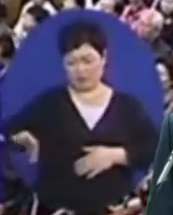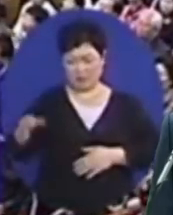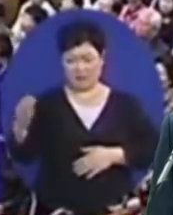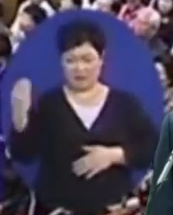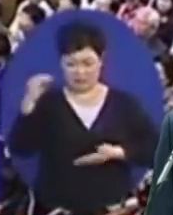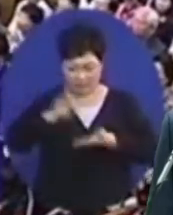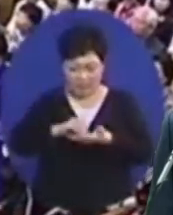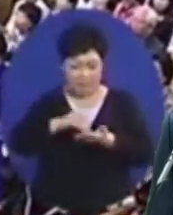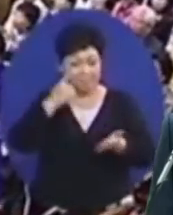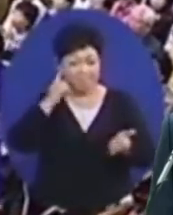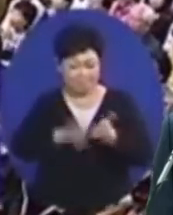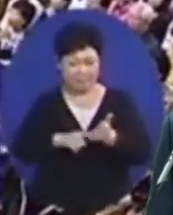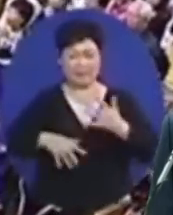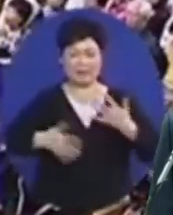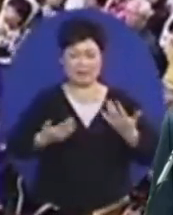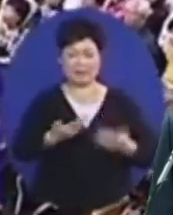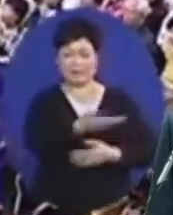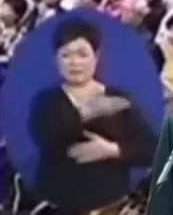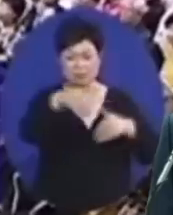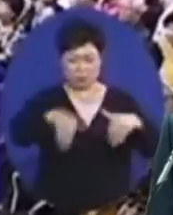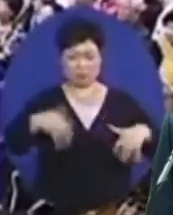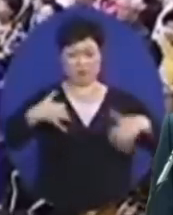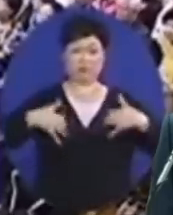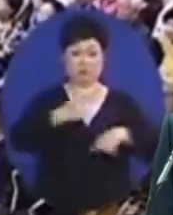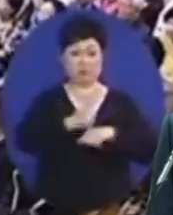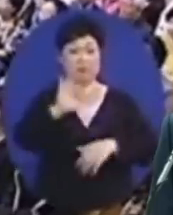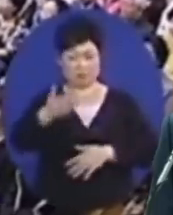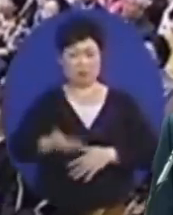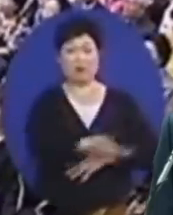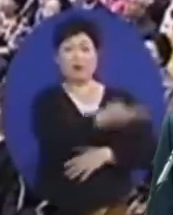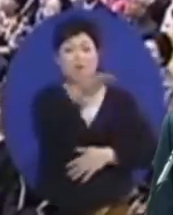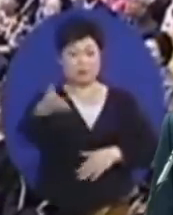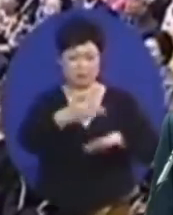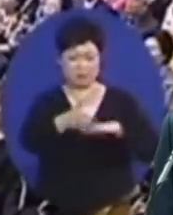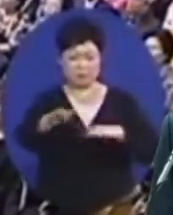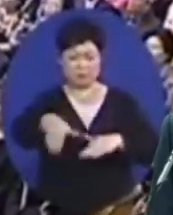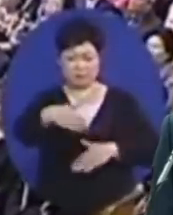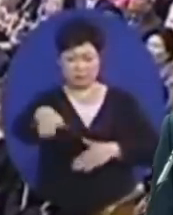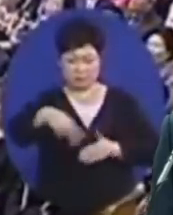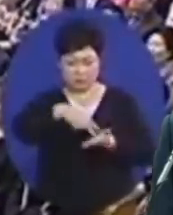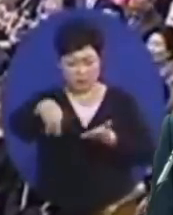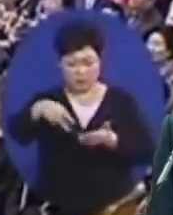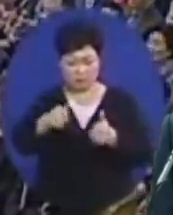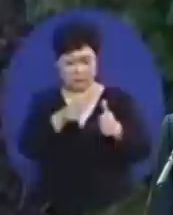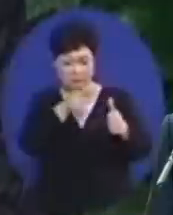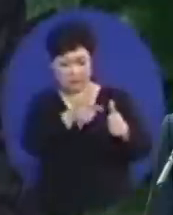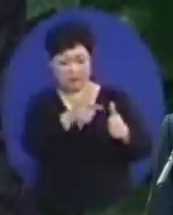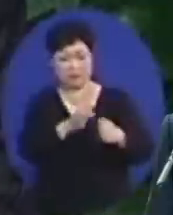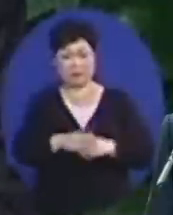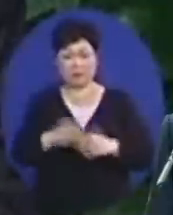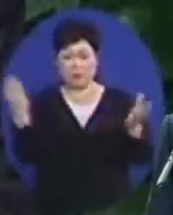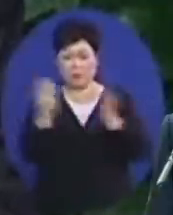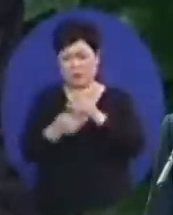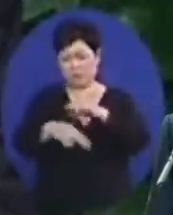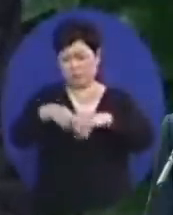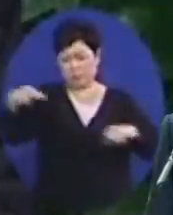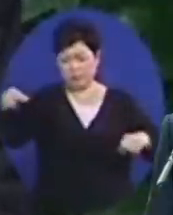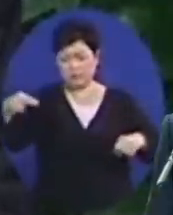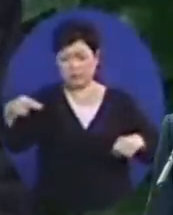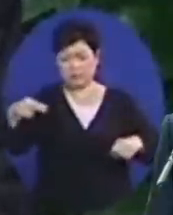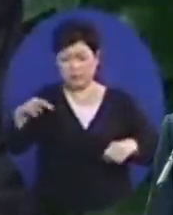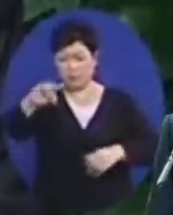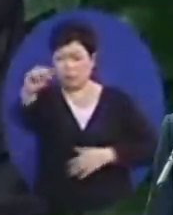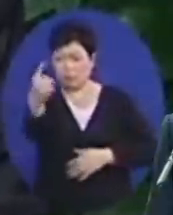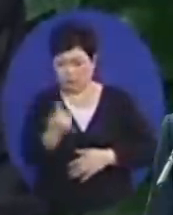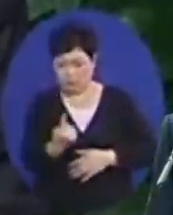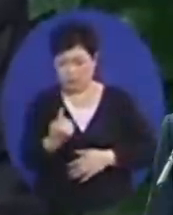하니 그들이 즐거워하더라. 여러분, 이 탕자가 완전히 벌거벗은 몸으로